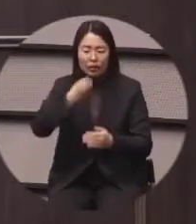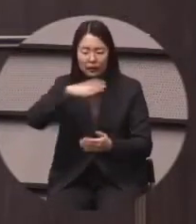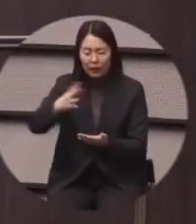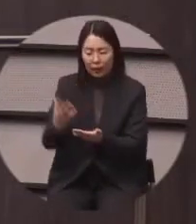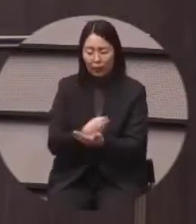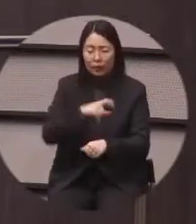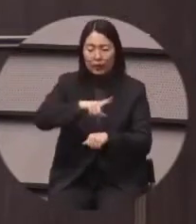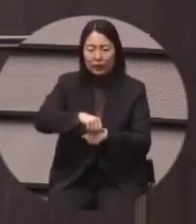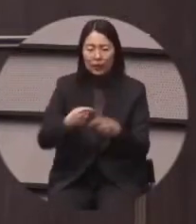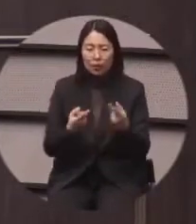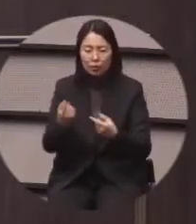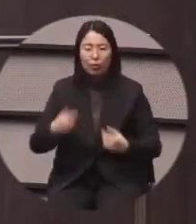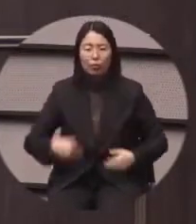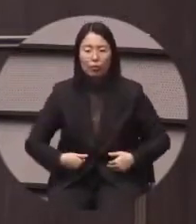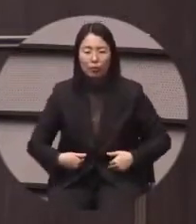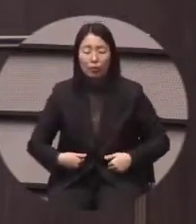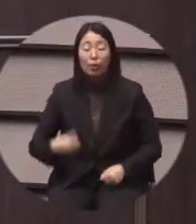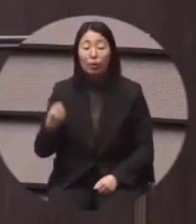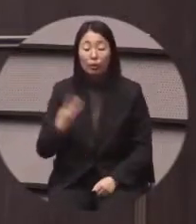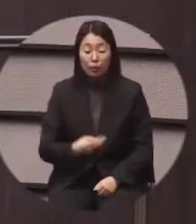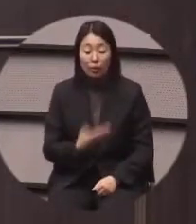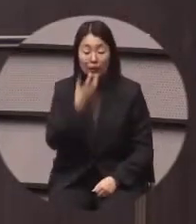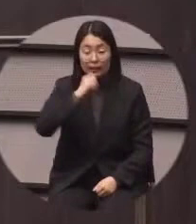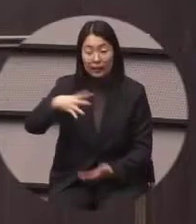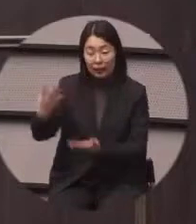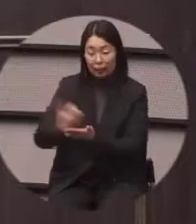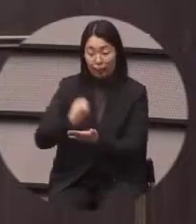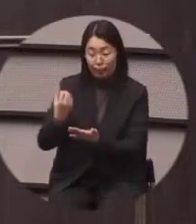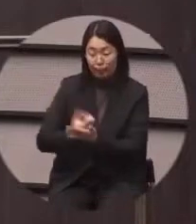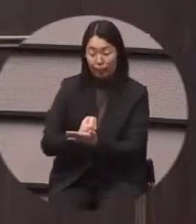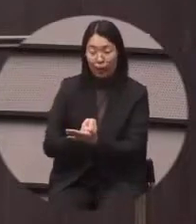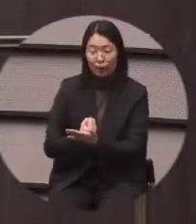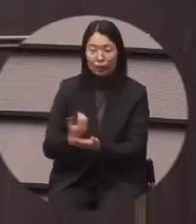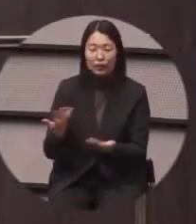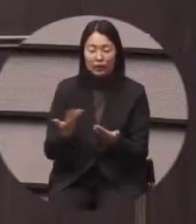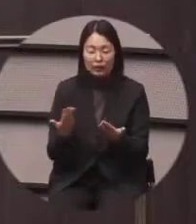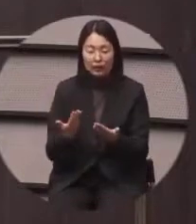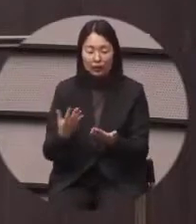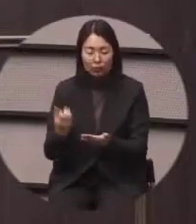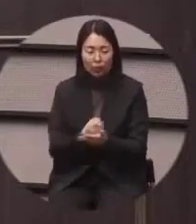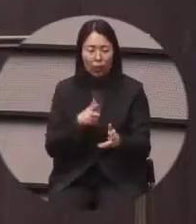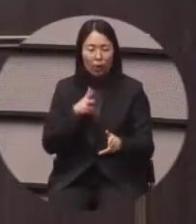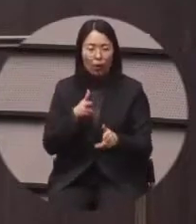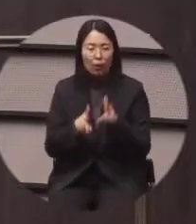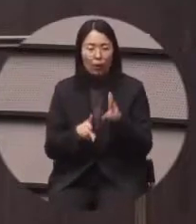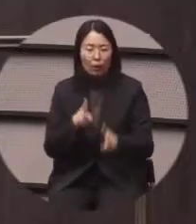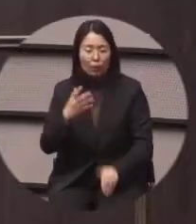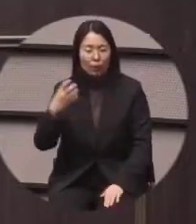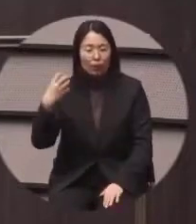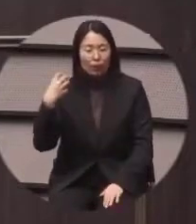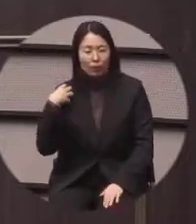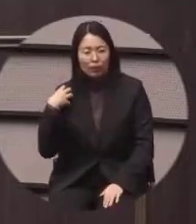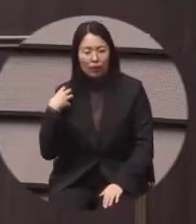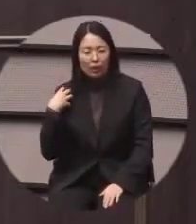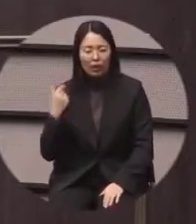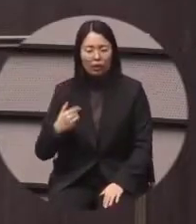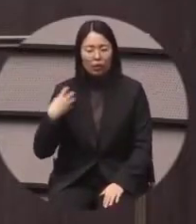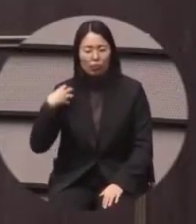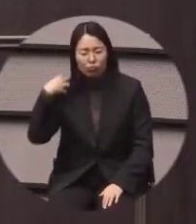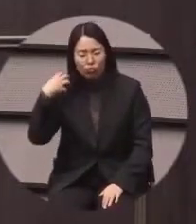업체들의 과도한 업무 분배 및 이에 따른 사전 사고 발생 요소 제거 방안을 검토해 주시기